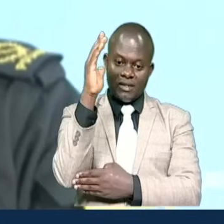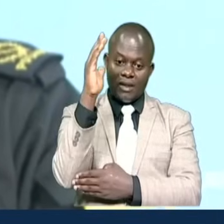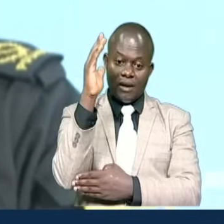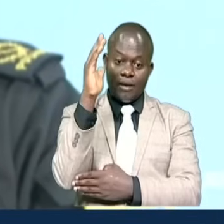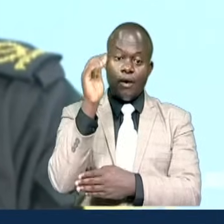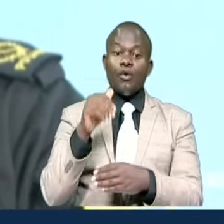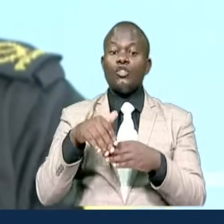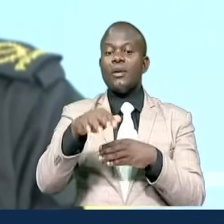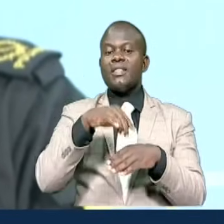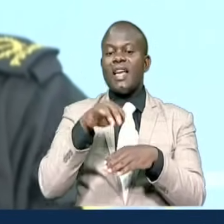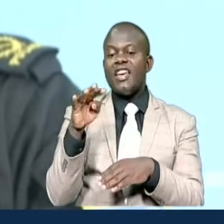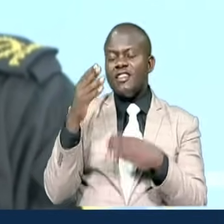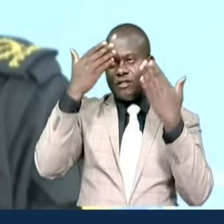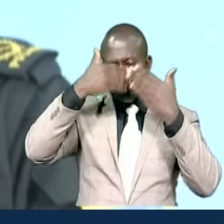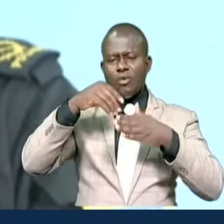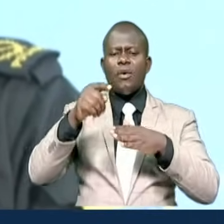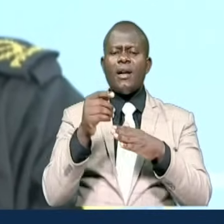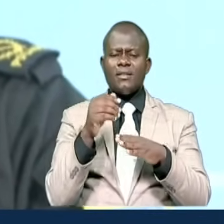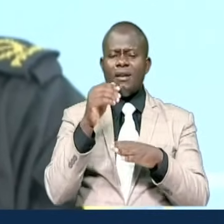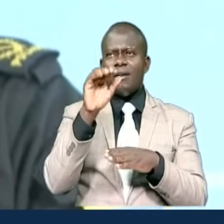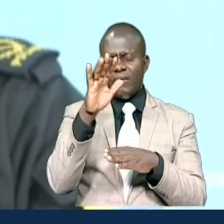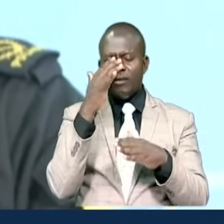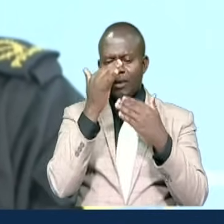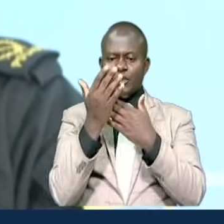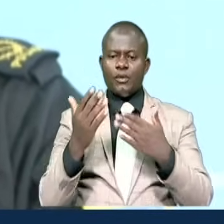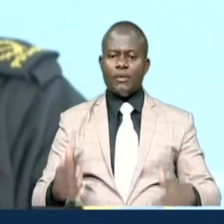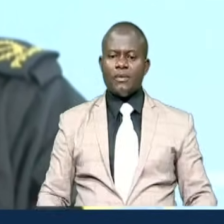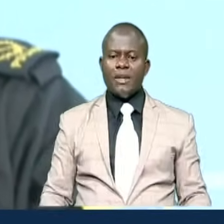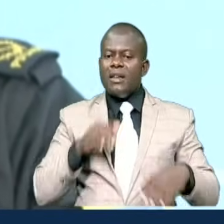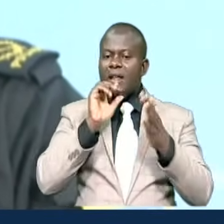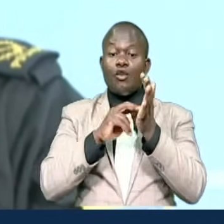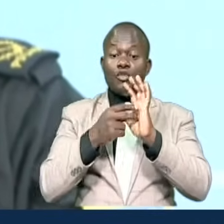ntushobora gusohoka saa 4 z'ijoro ugataha saa 10. Ntabwo